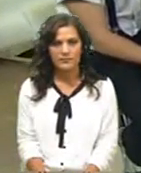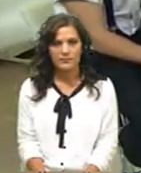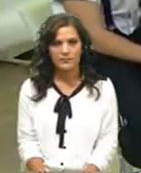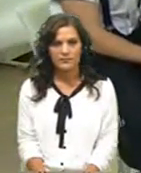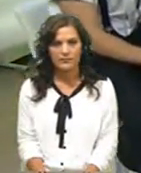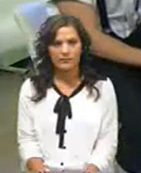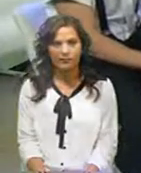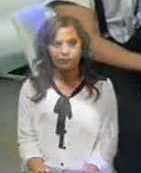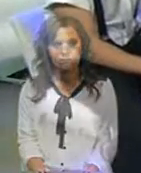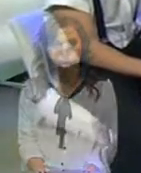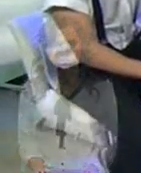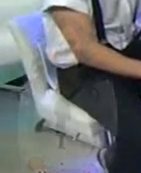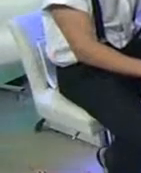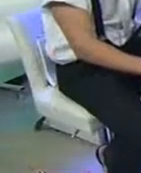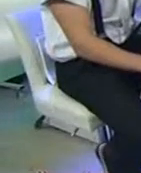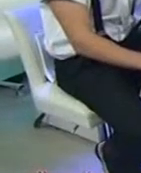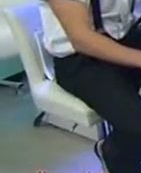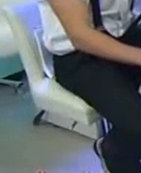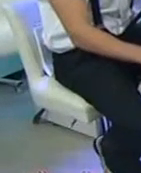sabah uyandığında